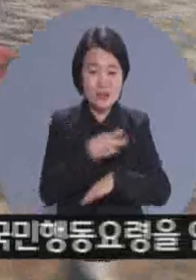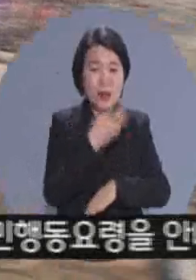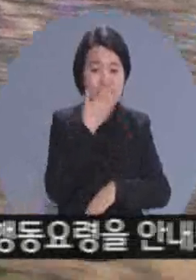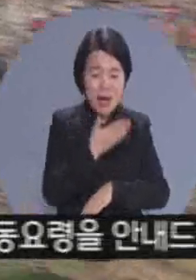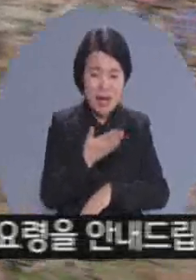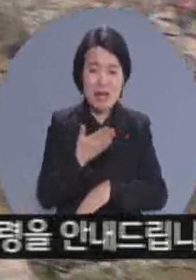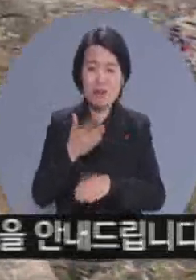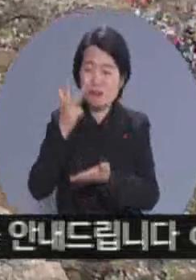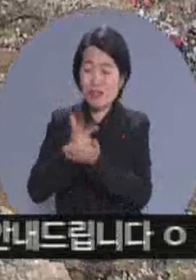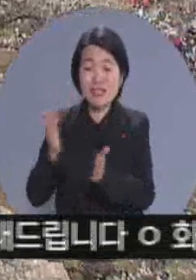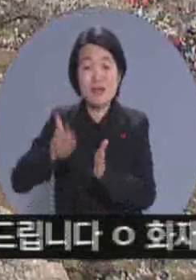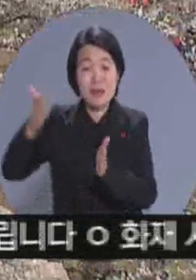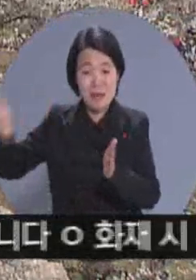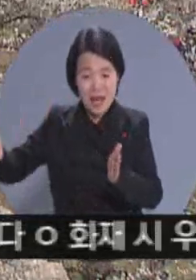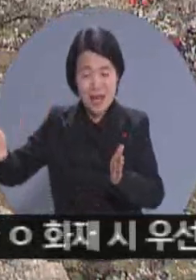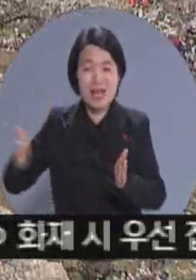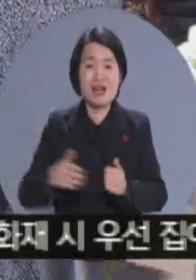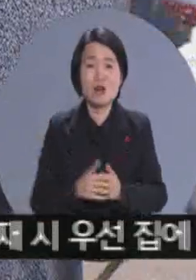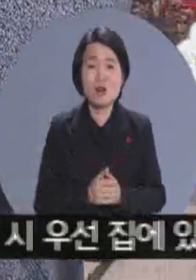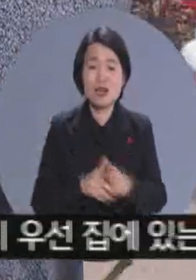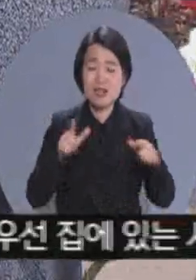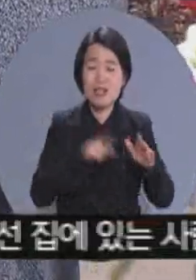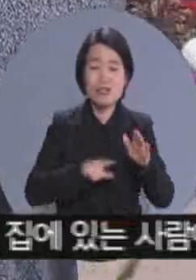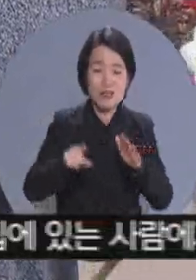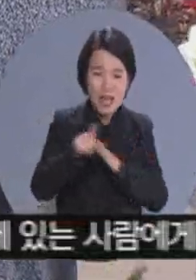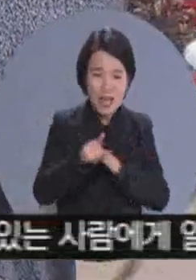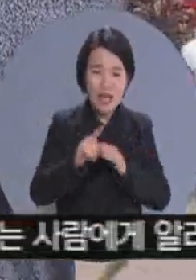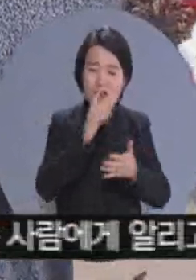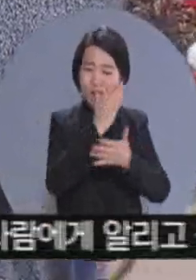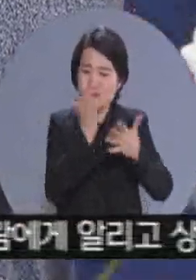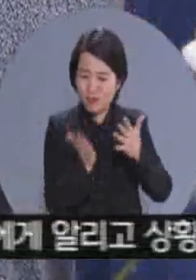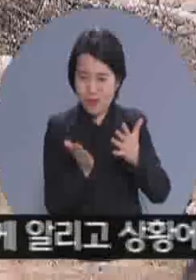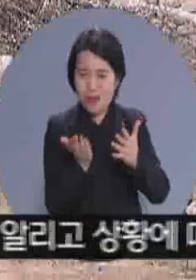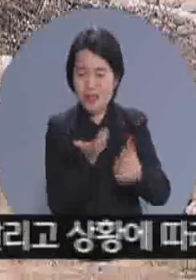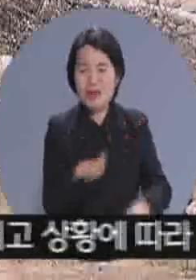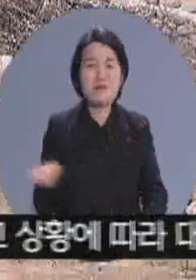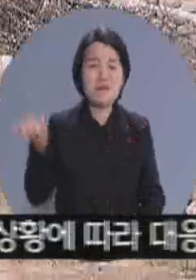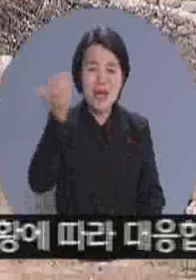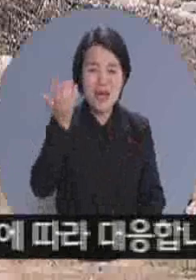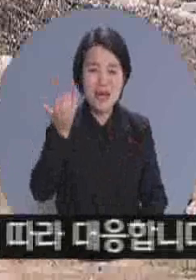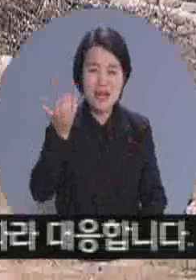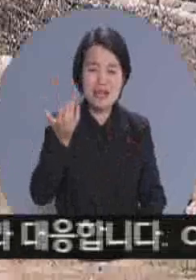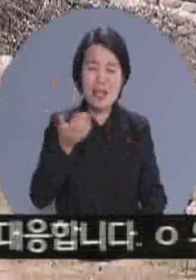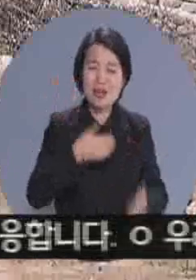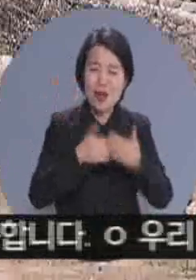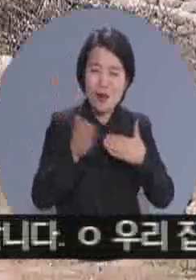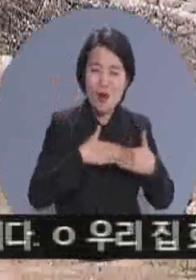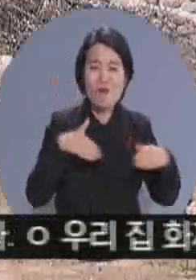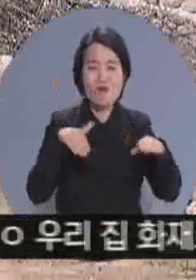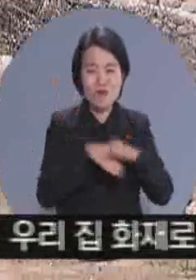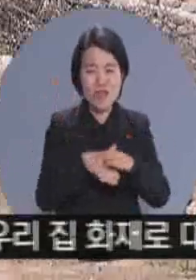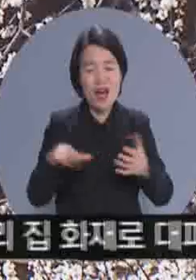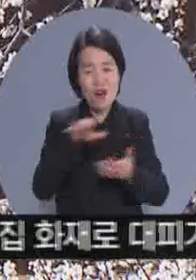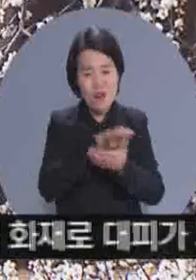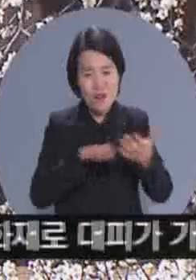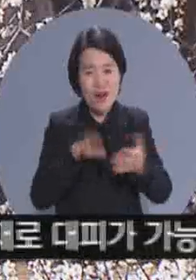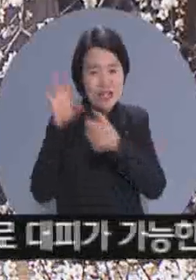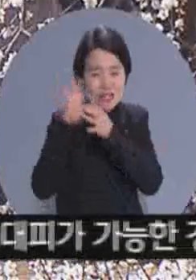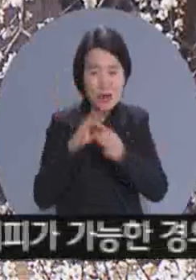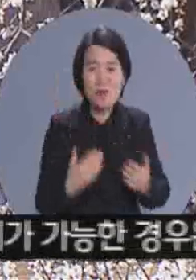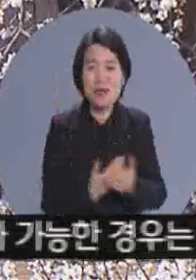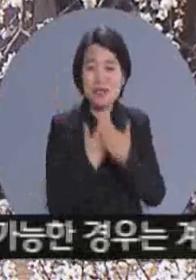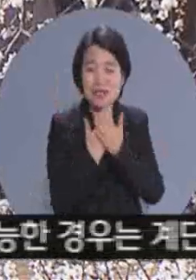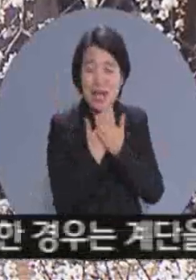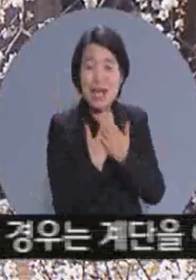지역민 주도 esg 실천까지 모든 분야의 업그레이드를 통해 특별한 경험과 문화가 있는 지속 가능한 문화